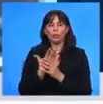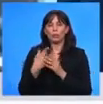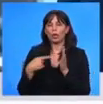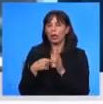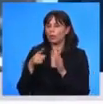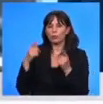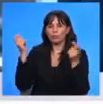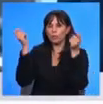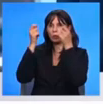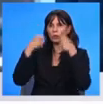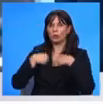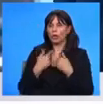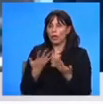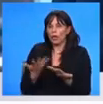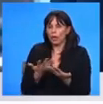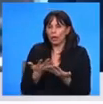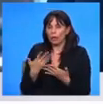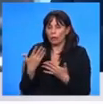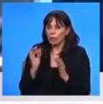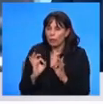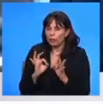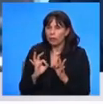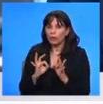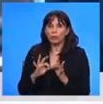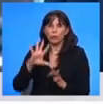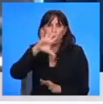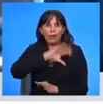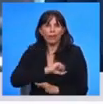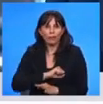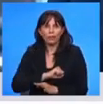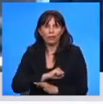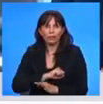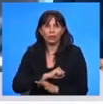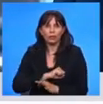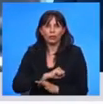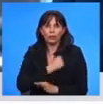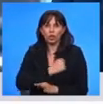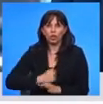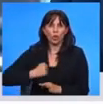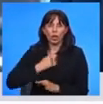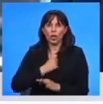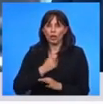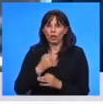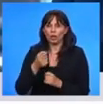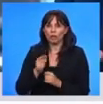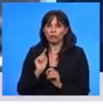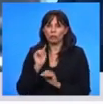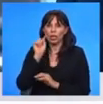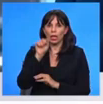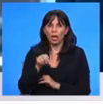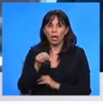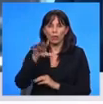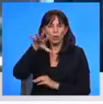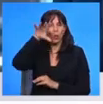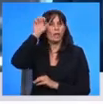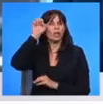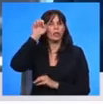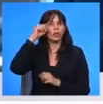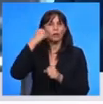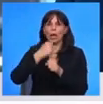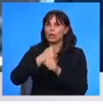זה איך בסופו של דבר, באמת, מתוך אותו כאב, מתוך אותו שכול, את מגיעה להמון המון תובנות,